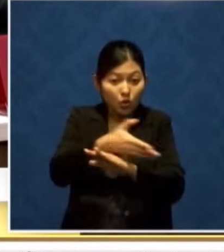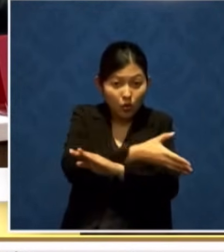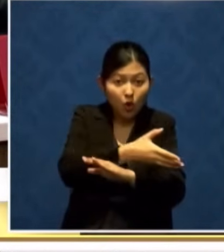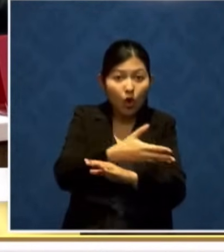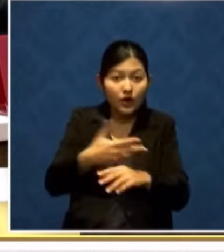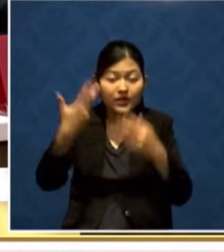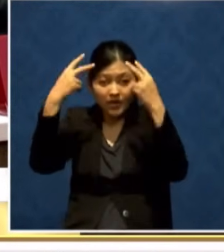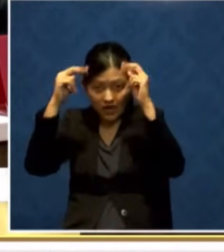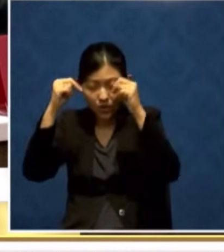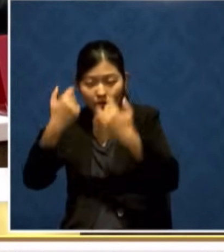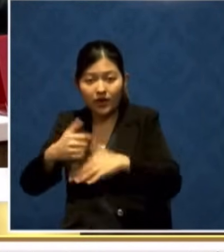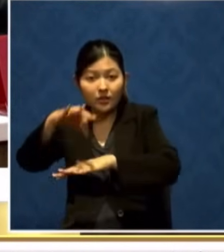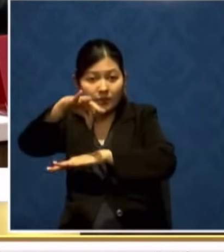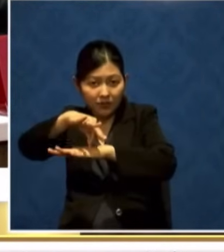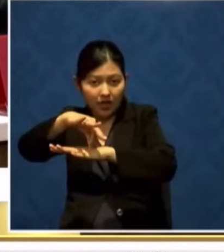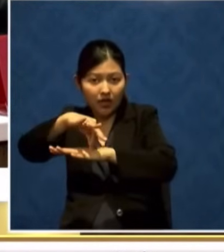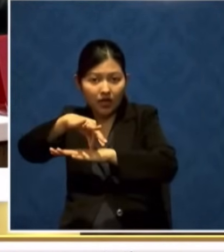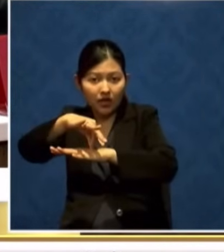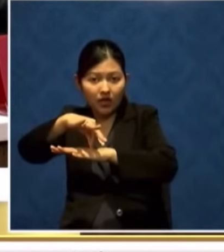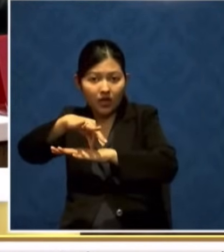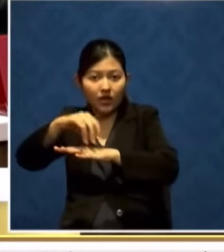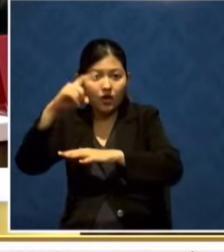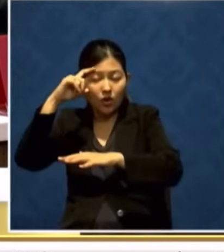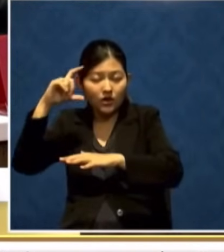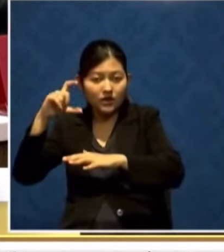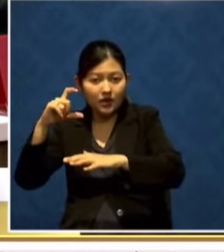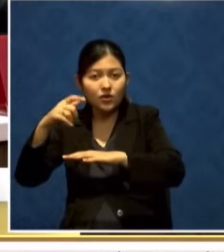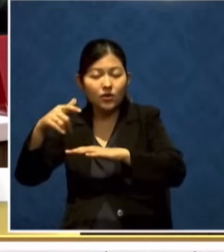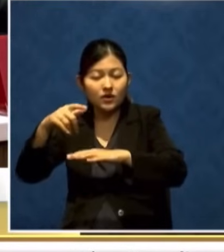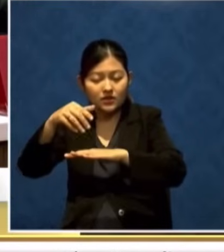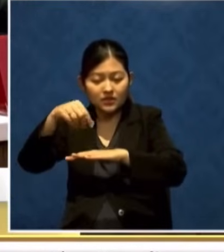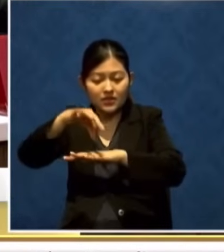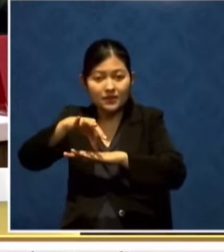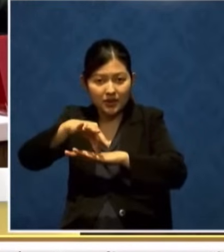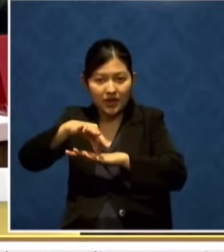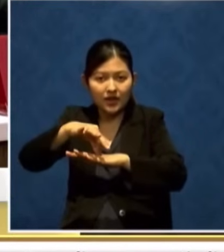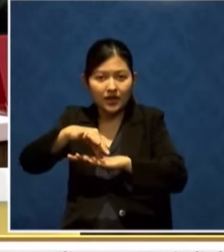คนนี้จะมาเข้ารับตำแหน่งเป็นนายกและเป็นประธานกตร